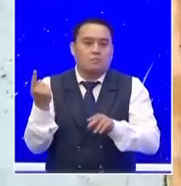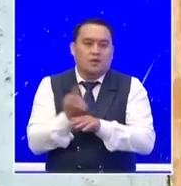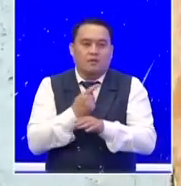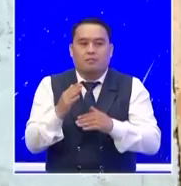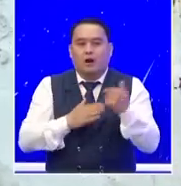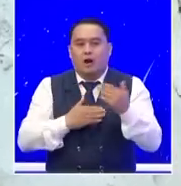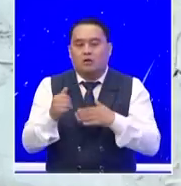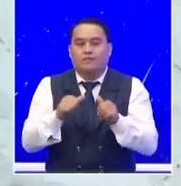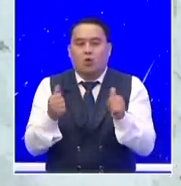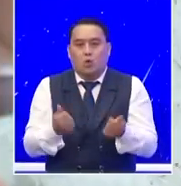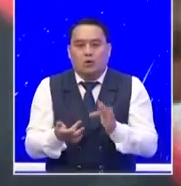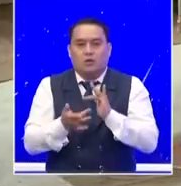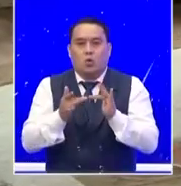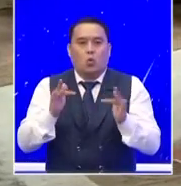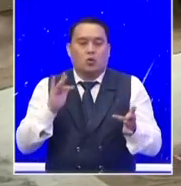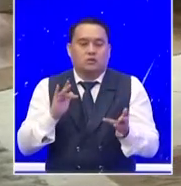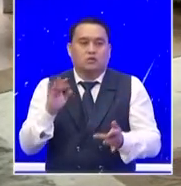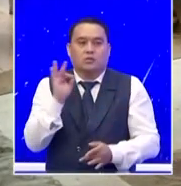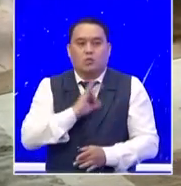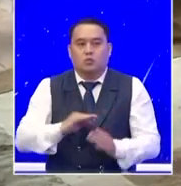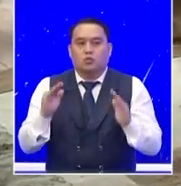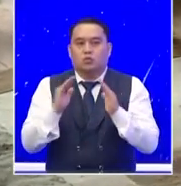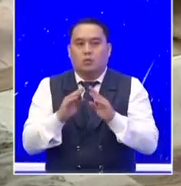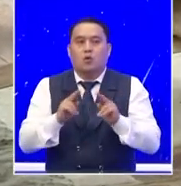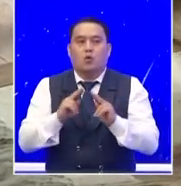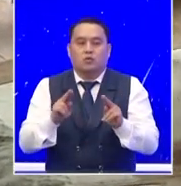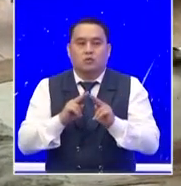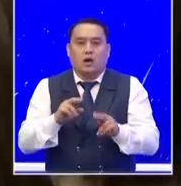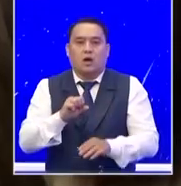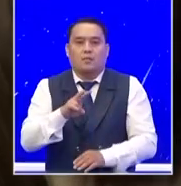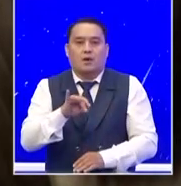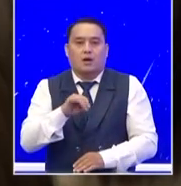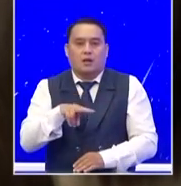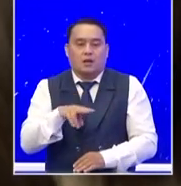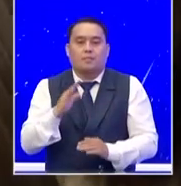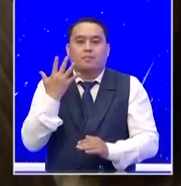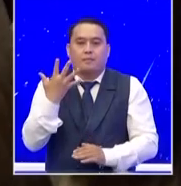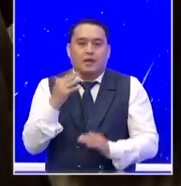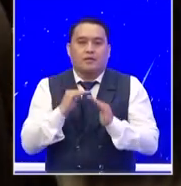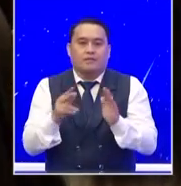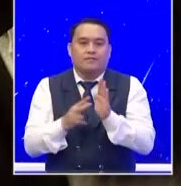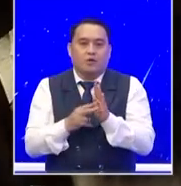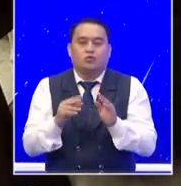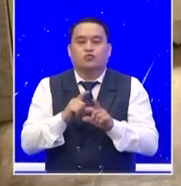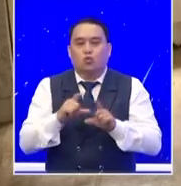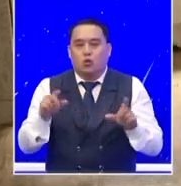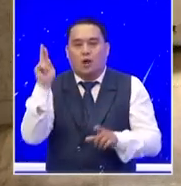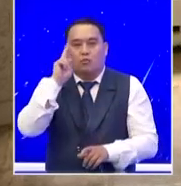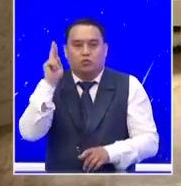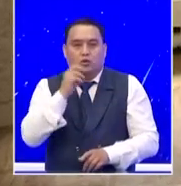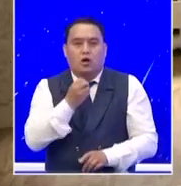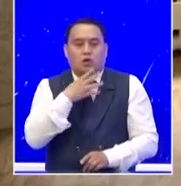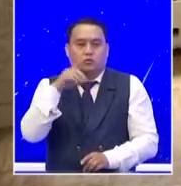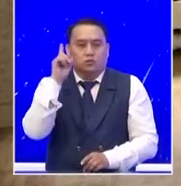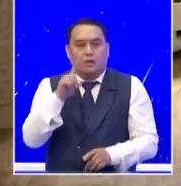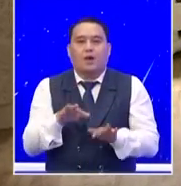практика урока в формате онлайн. Примерила статус домашнего педагога и Акмарал Донбаева. Пятеро из восьми ее детей – школьники. Акмарал хорошо